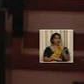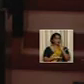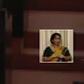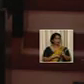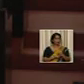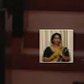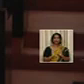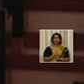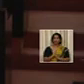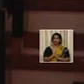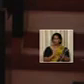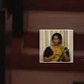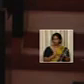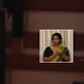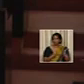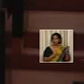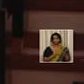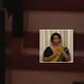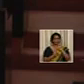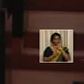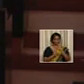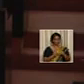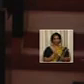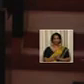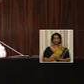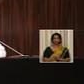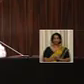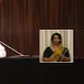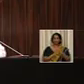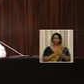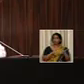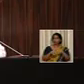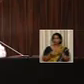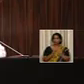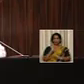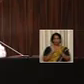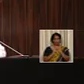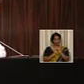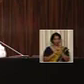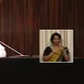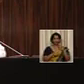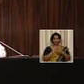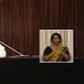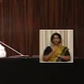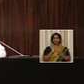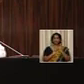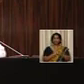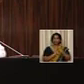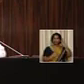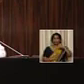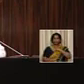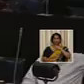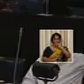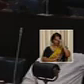පිළිබඳව ආංශික අධීක්ෂණ කාර්ක සභාවට යොමු කළ යුතුයි මම යෝජනා කරමි. ගරු ඇවිලි කර්මාන්ත අමාත්‍යතුමා කර්මාන්ත අමාත්‍යතුමා. ගරු නියෝජ්‍ය